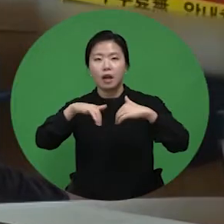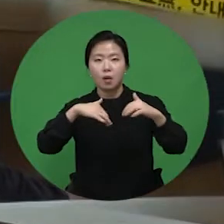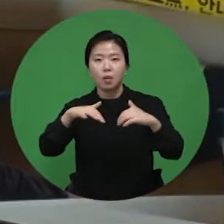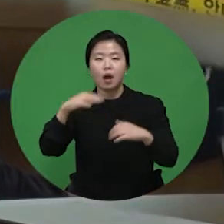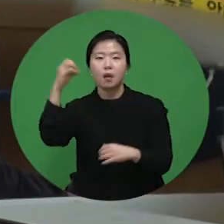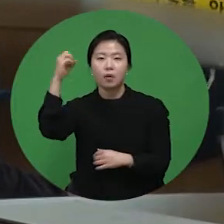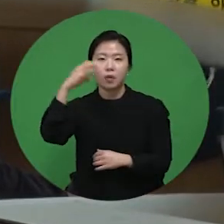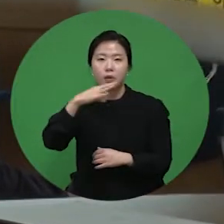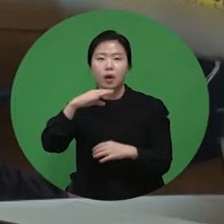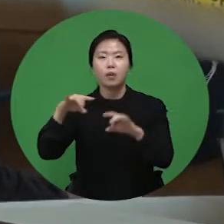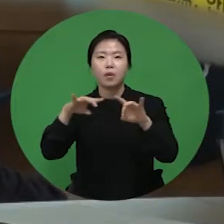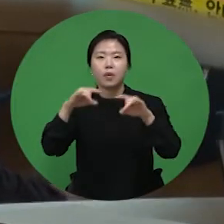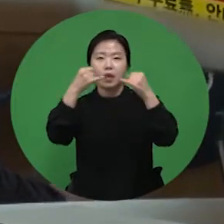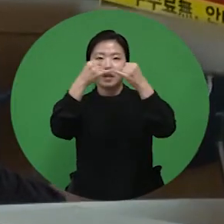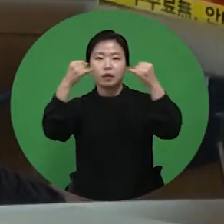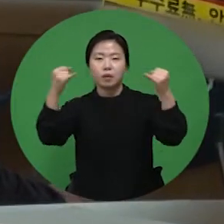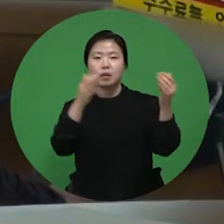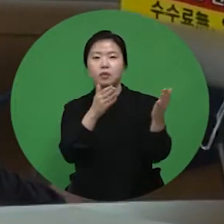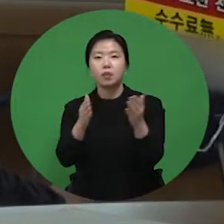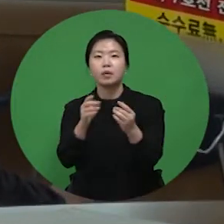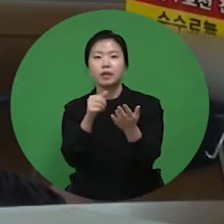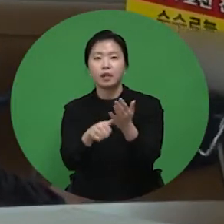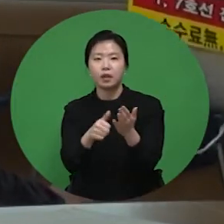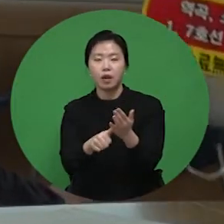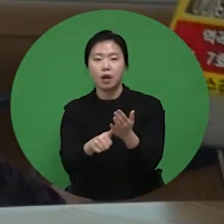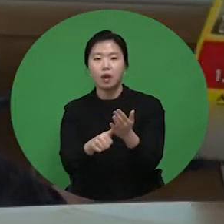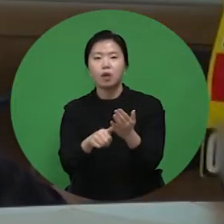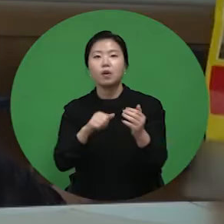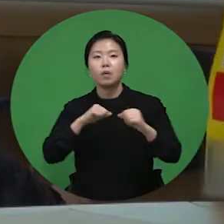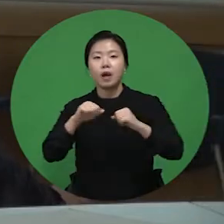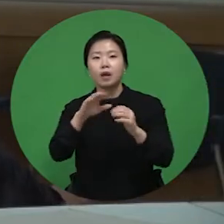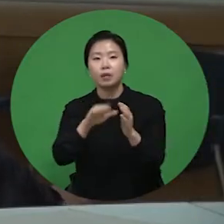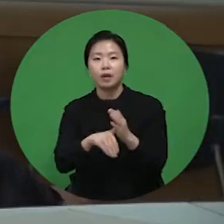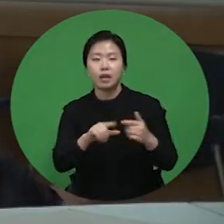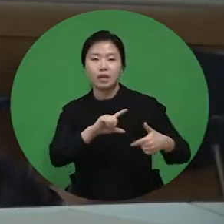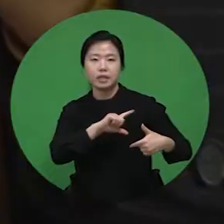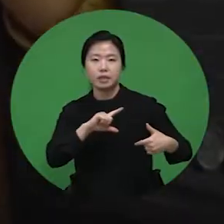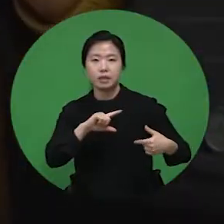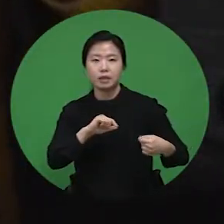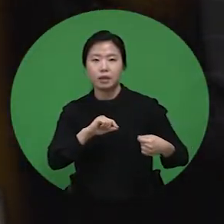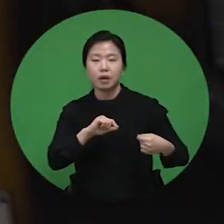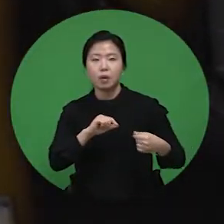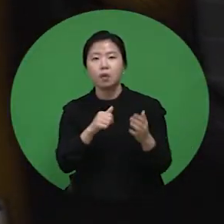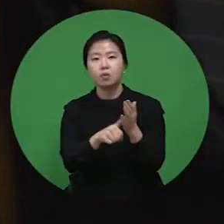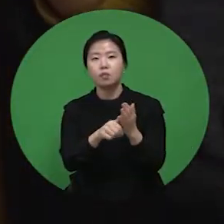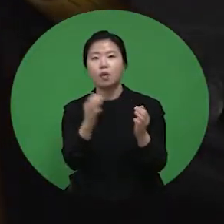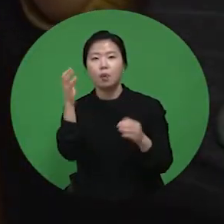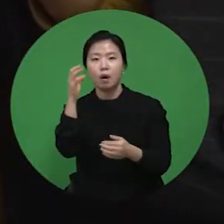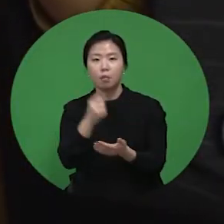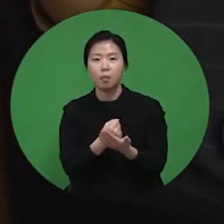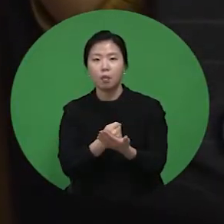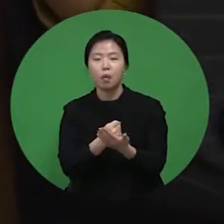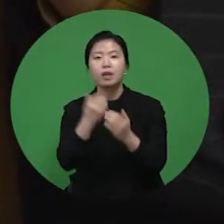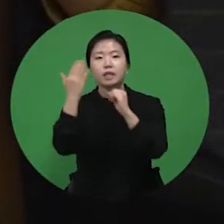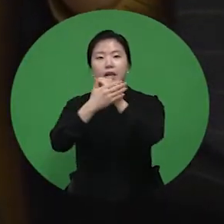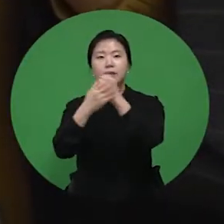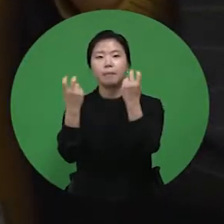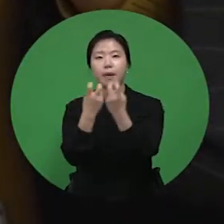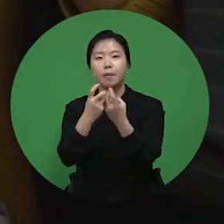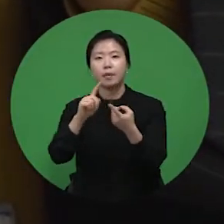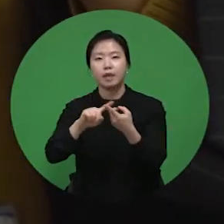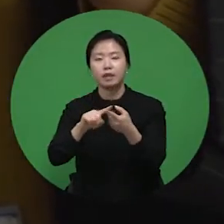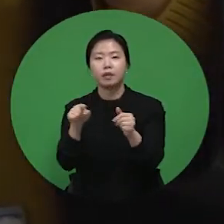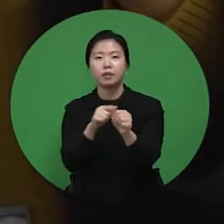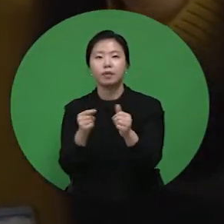가로수와 가로등, 전주 등의 정비 대상과 정비활동 시 단속원증 폐용과 장비 확보, 사진 촬영 등의